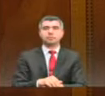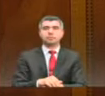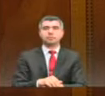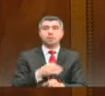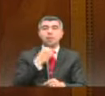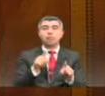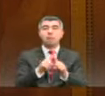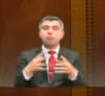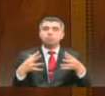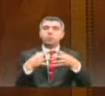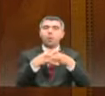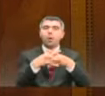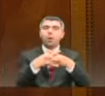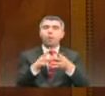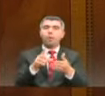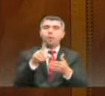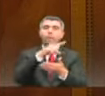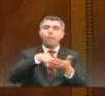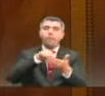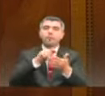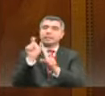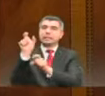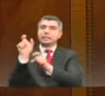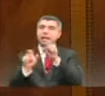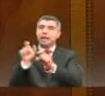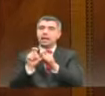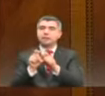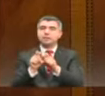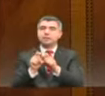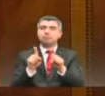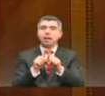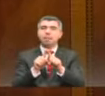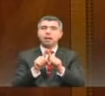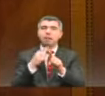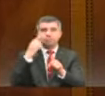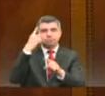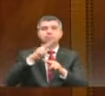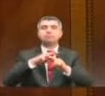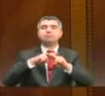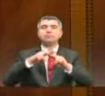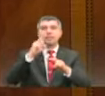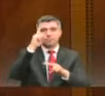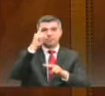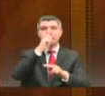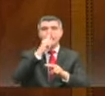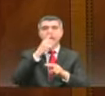الإرادة الجماعية والانخراط الشعبي تجعلنا مطمئنين للنجاح في